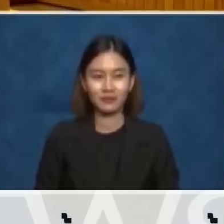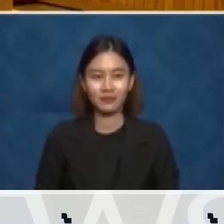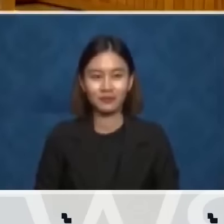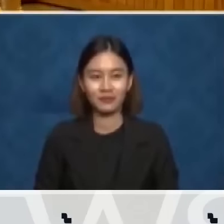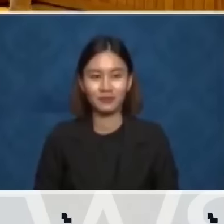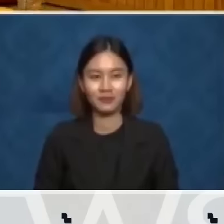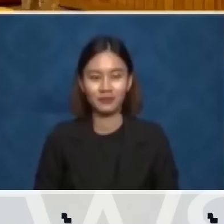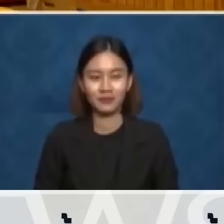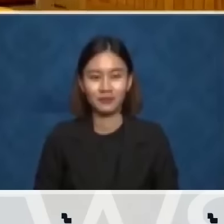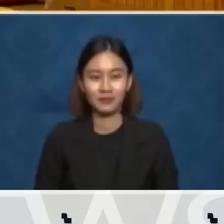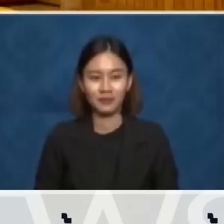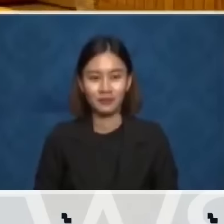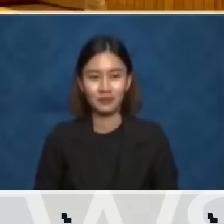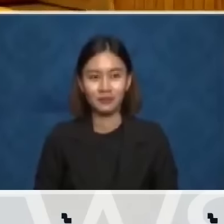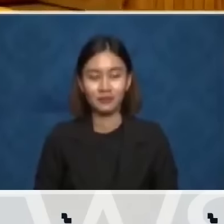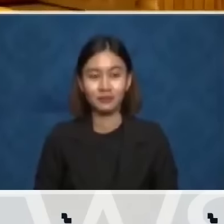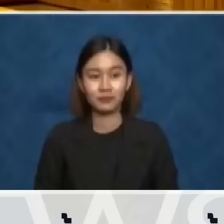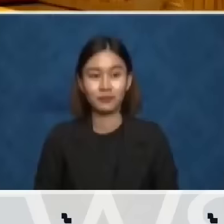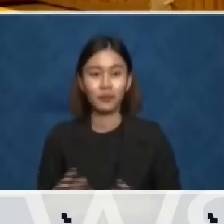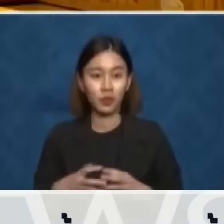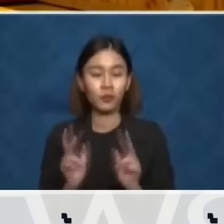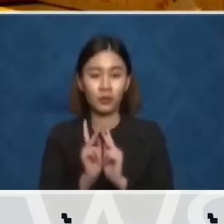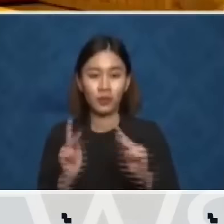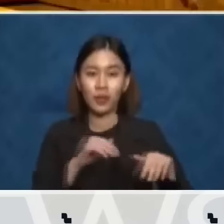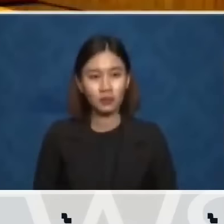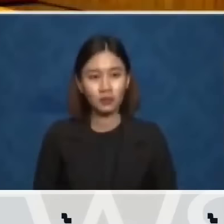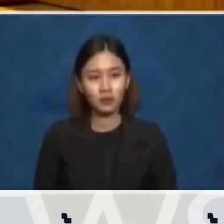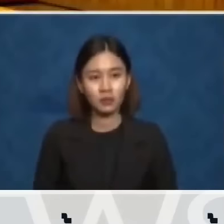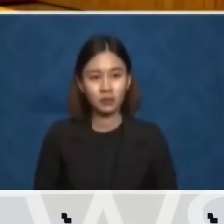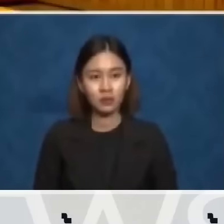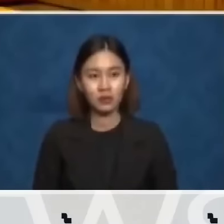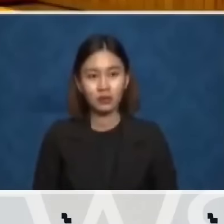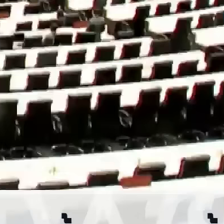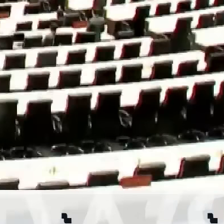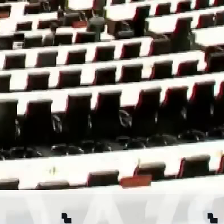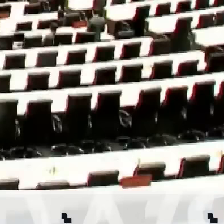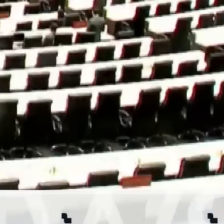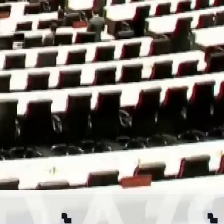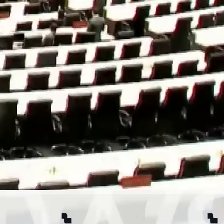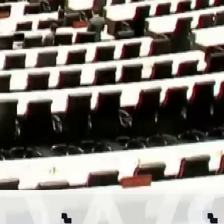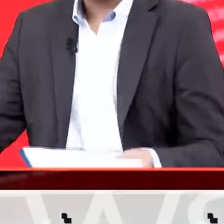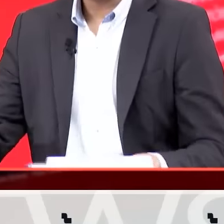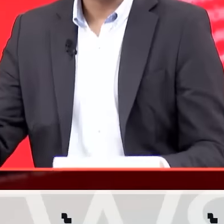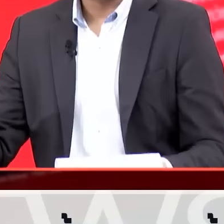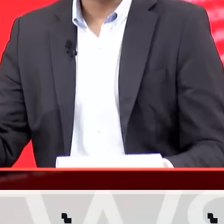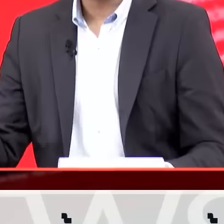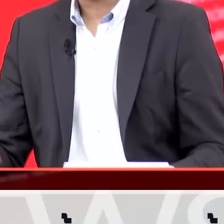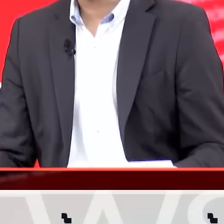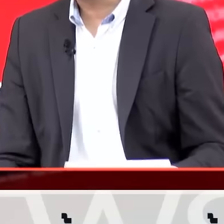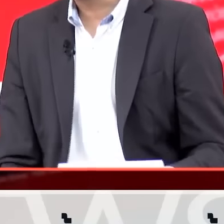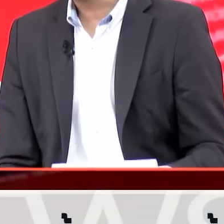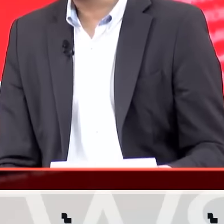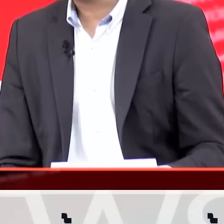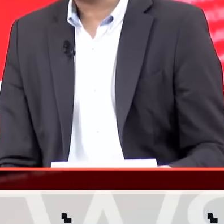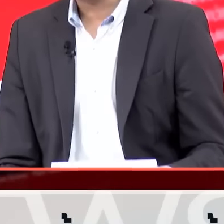านะคะ ค เพื่อตอบกระทู้ตามหน้าที่ค่ะ โอ้ตอนประเด็นตอบกระทู้เนี่ยที่ไม่มีรัฐมนตรีมาตอบนี่กลายเป็นประเด็นเรื่องใหญ่